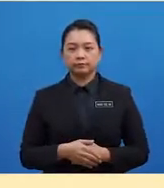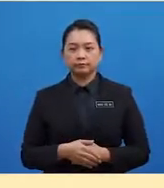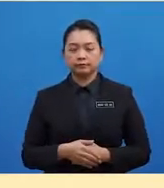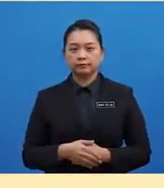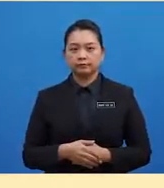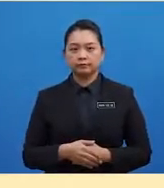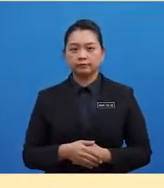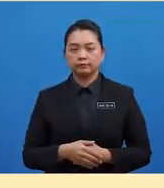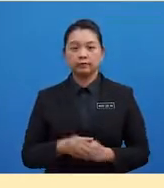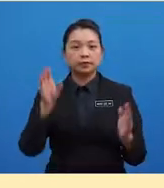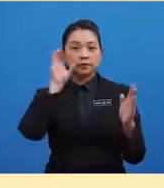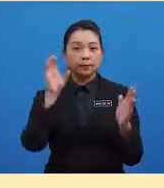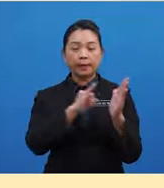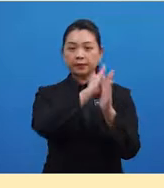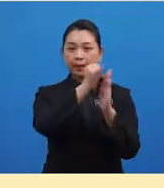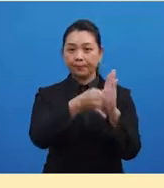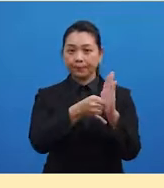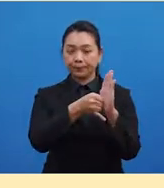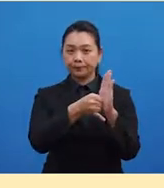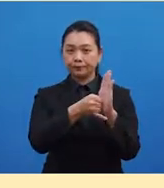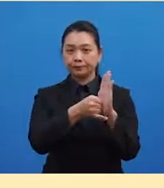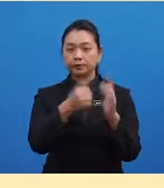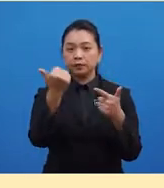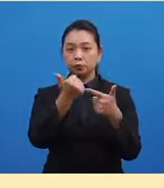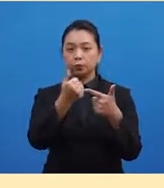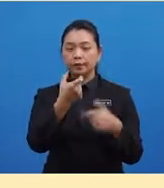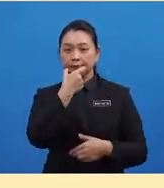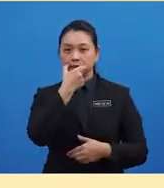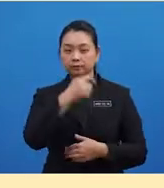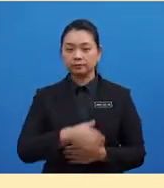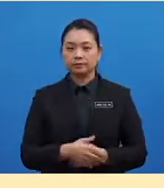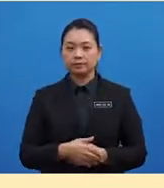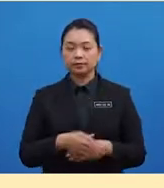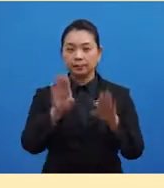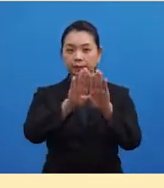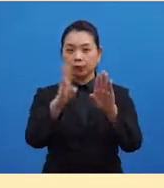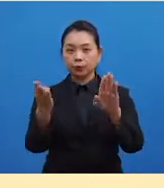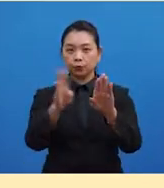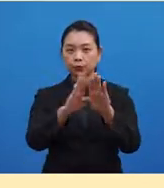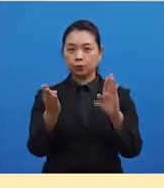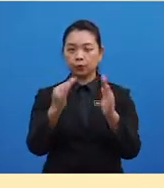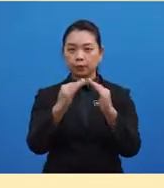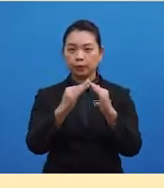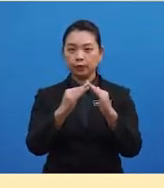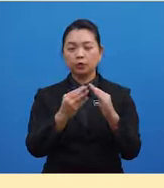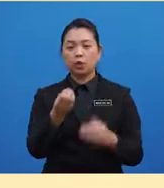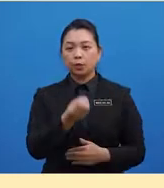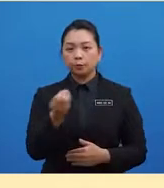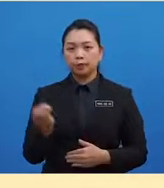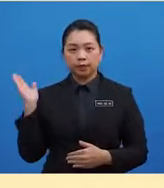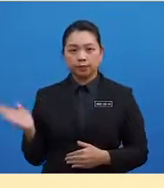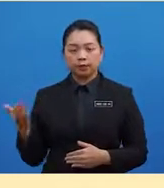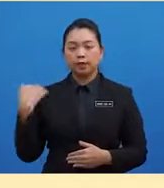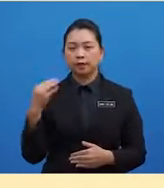pertama, gambar jam dinding. Kedua, biskut. Dan terakhirlah pintu rumah. Kesemua objek ini